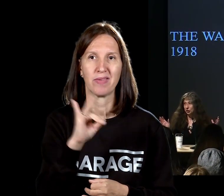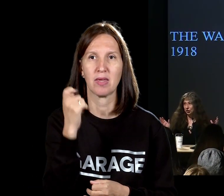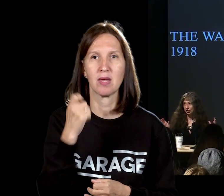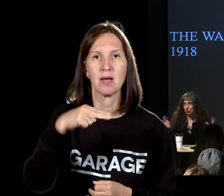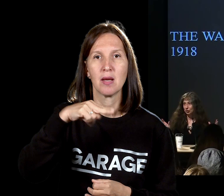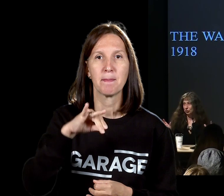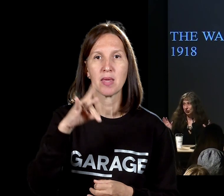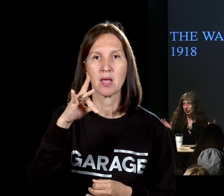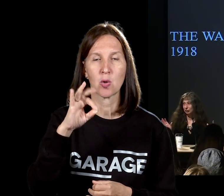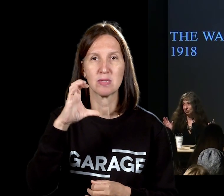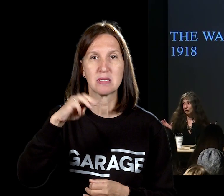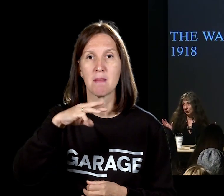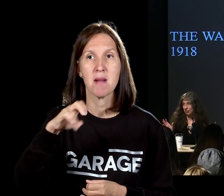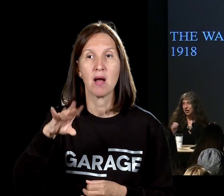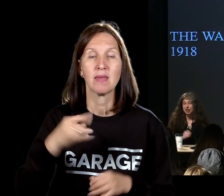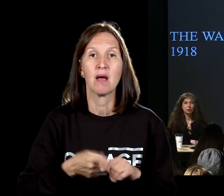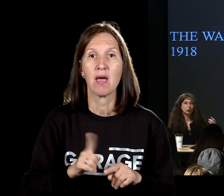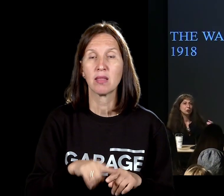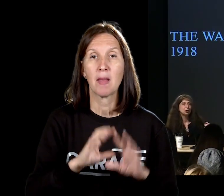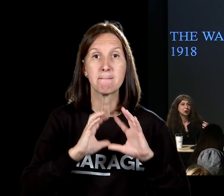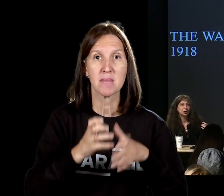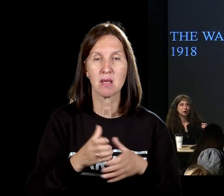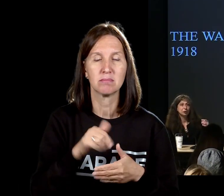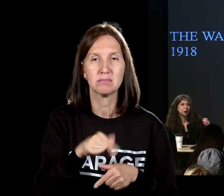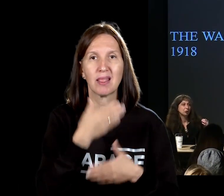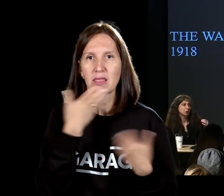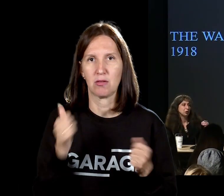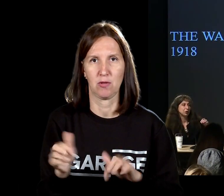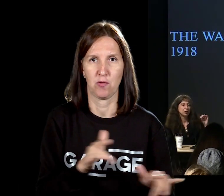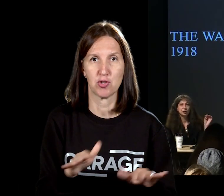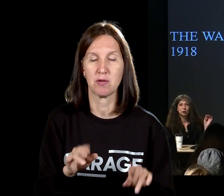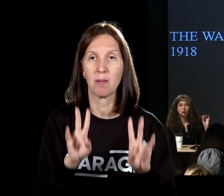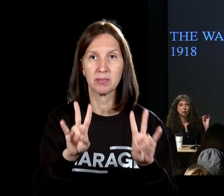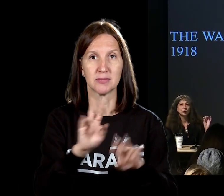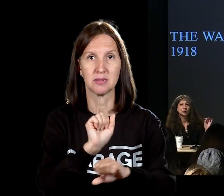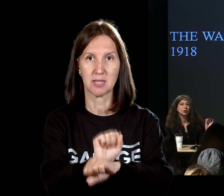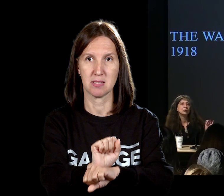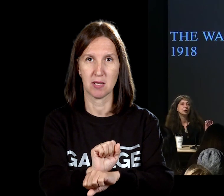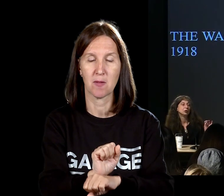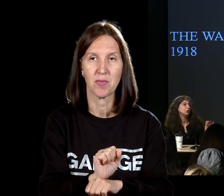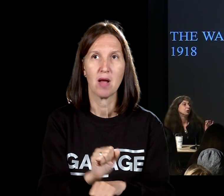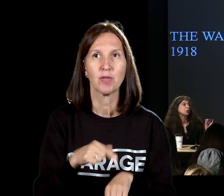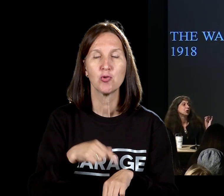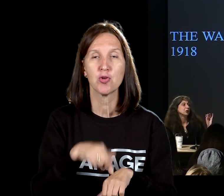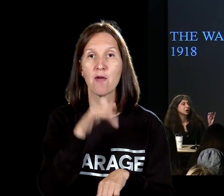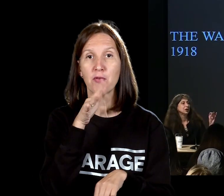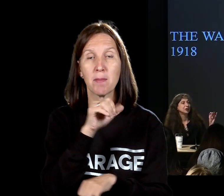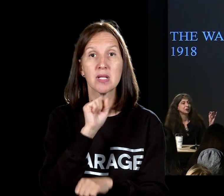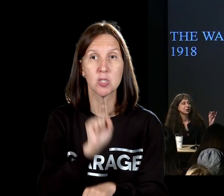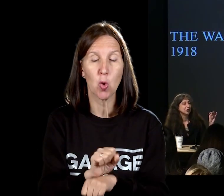мир без движения, это мир, который застыл вне времени. И вот такой же ощущение, это мир, в котором, как бы, который настолько остановленный, что в нем